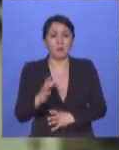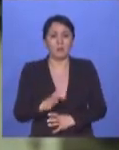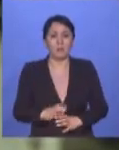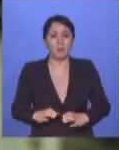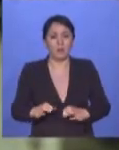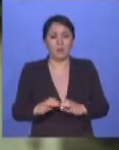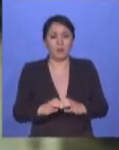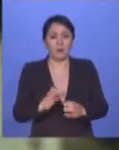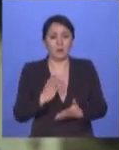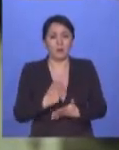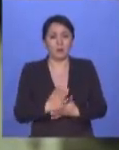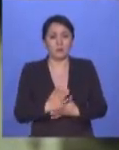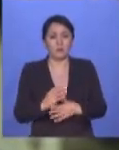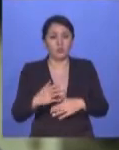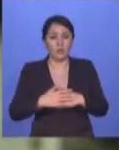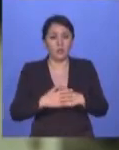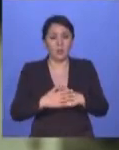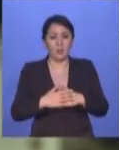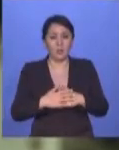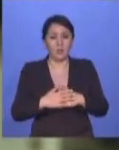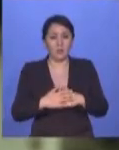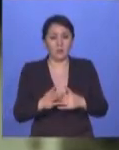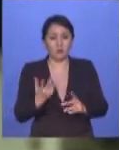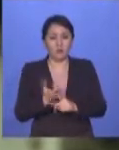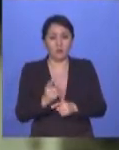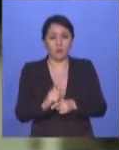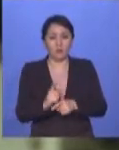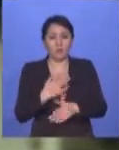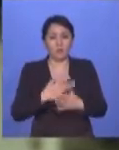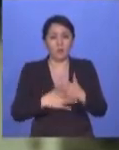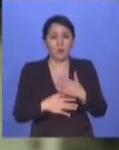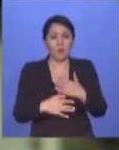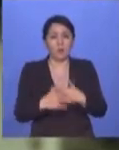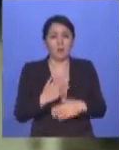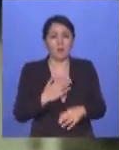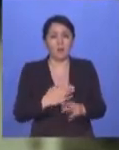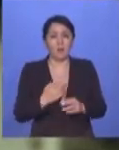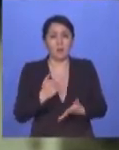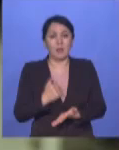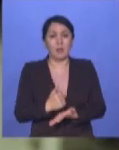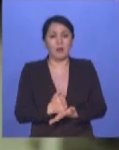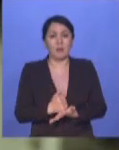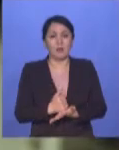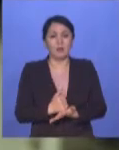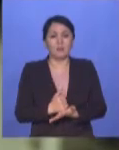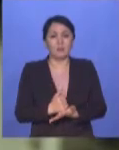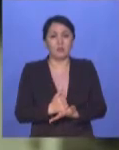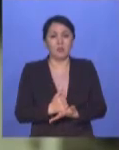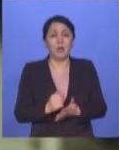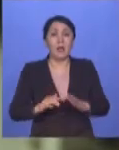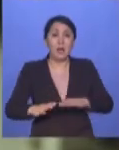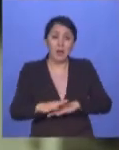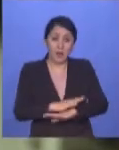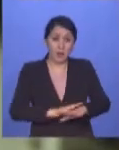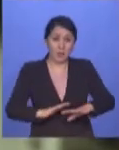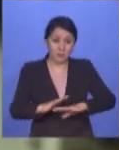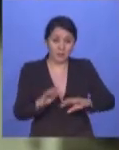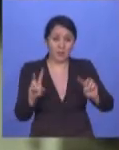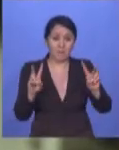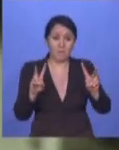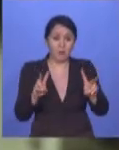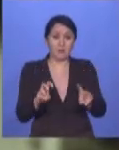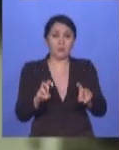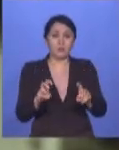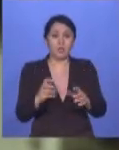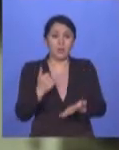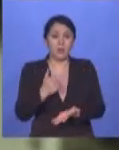ұжымдардың қатары бізде ұлғайды биылғы жылы. Ол бізді өте қуантады. Негізі халықтық атағын алу үшін белгілі